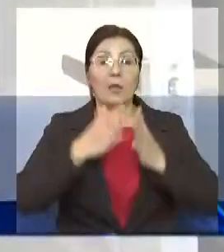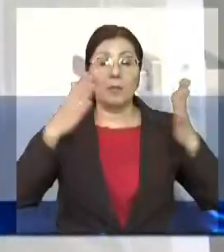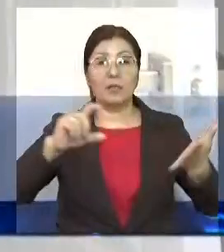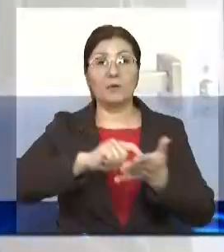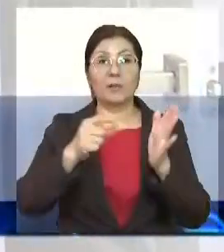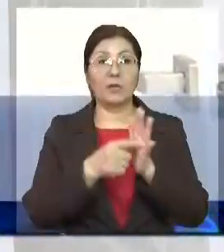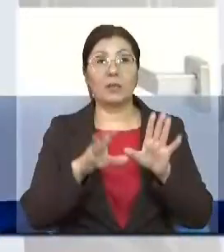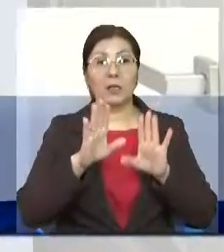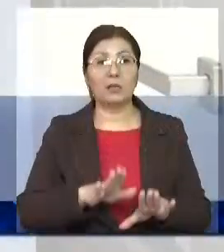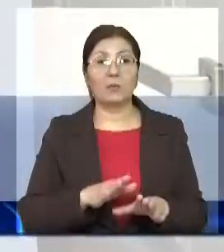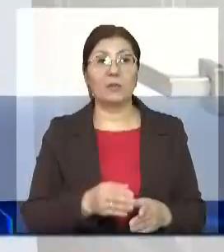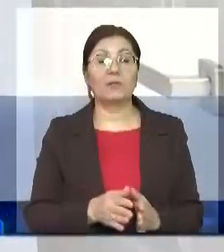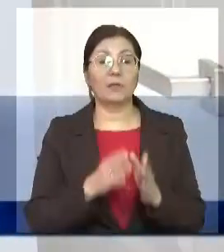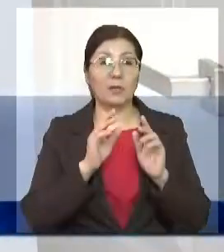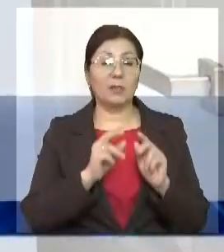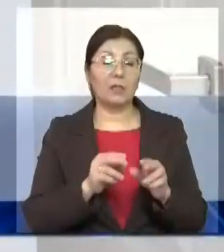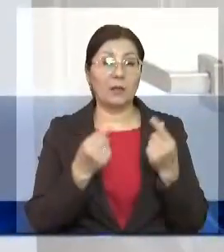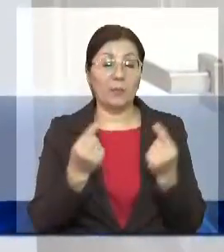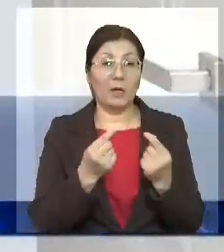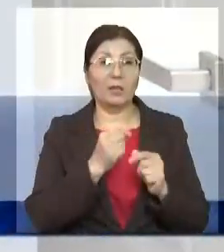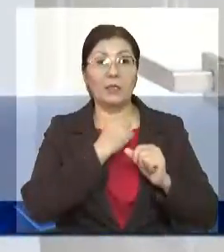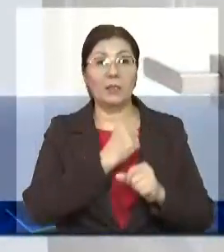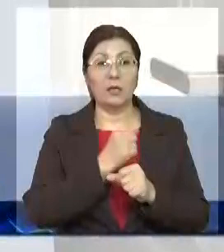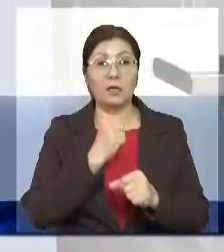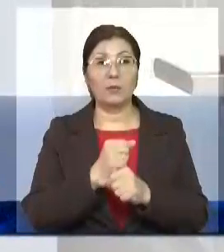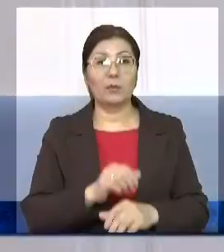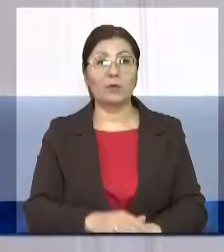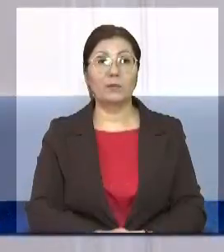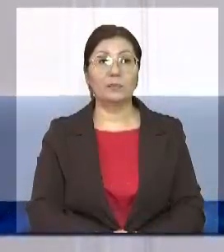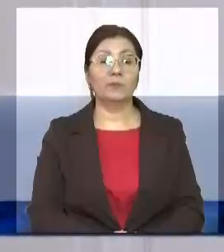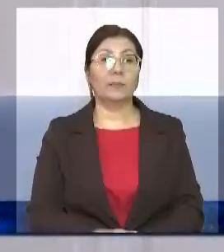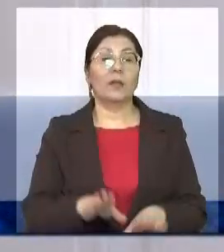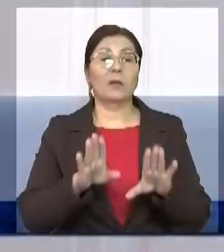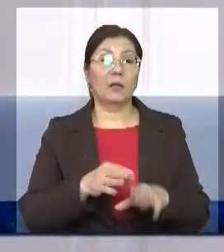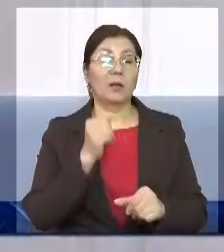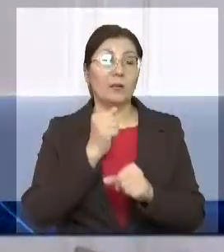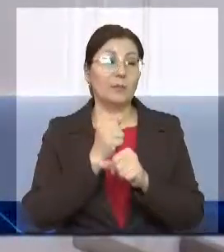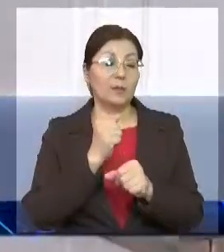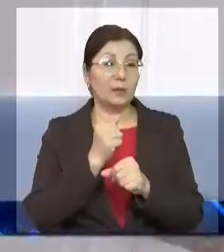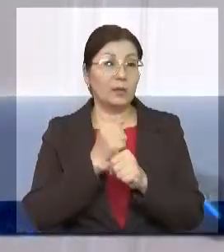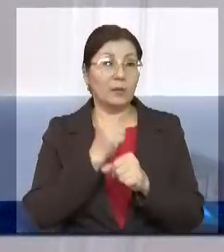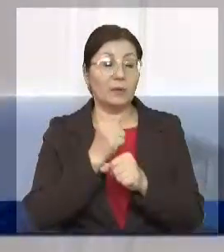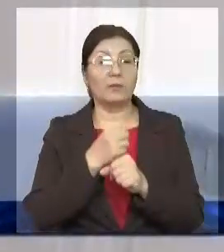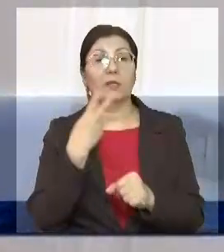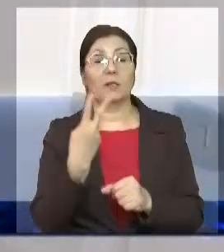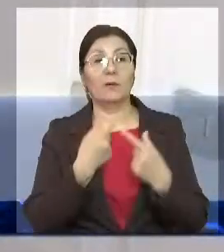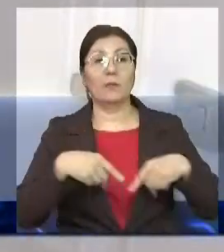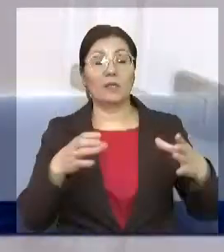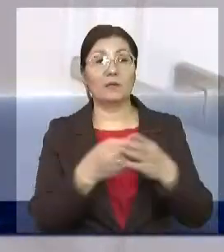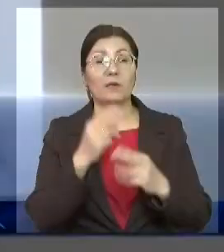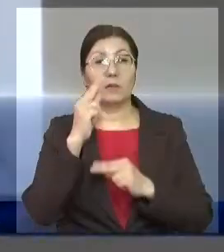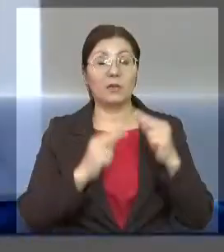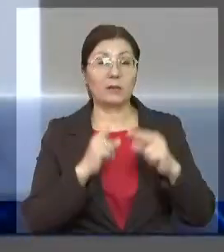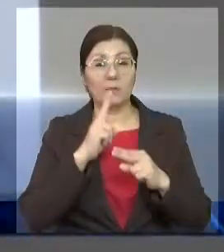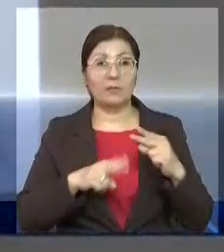комнаты. Остались лишь небольшие штрихи, а также провести коммуникации. Дома тут строят 2 подрядные организации. Строительство почти